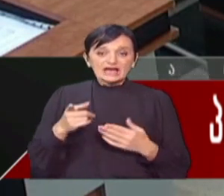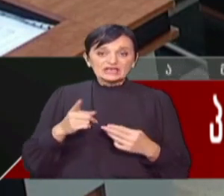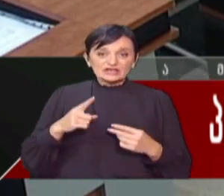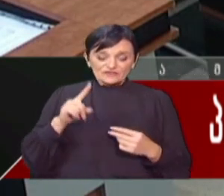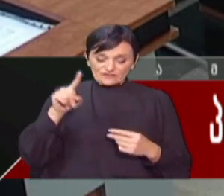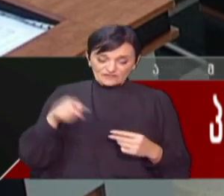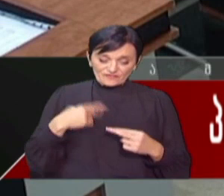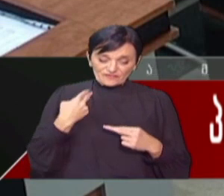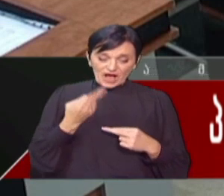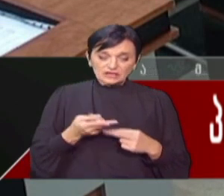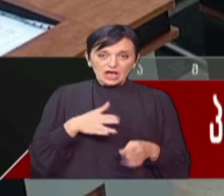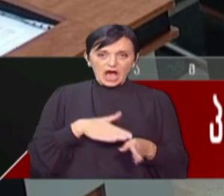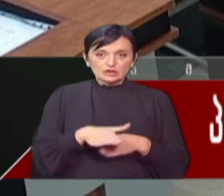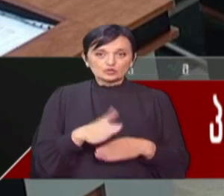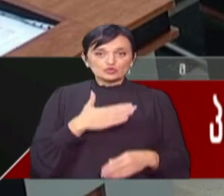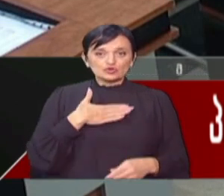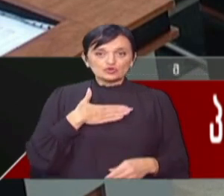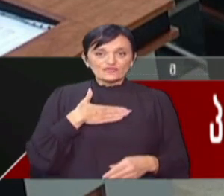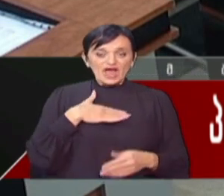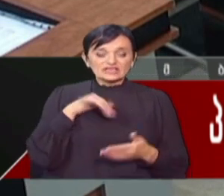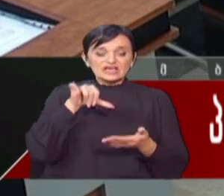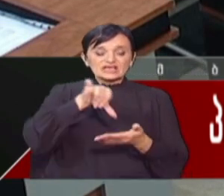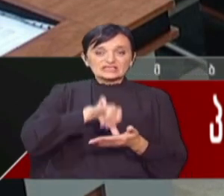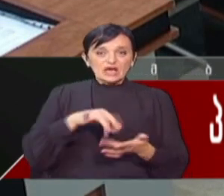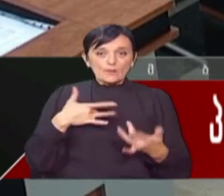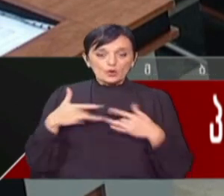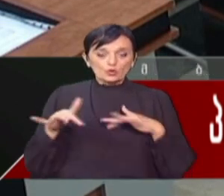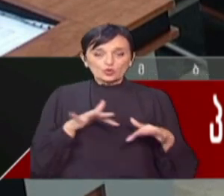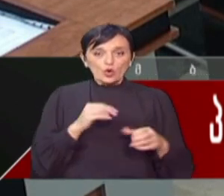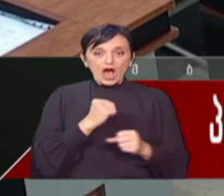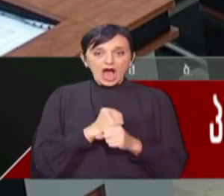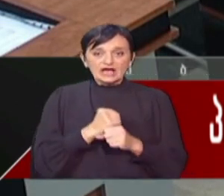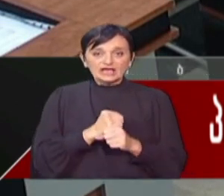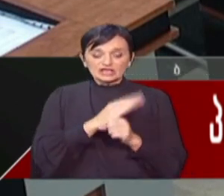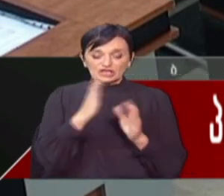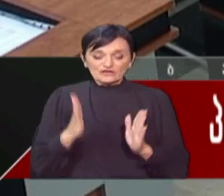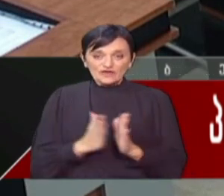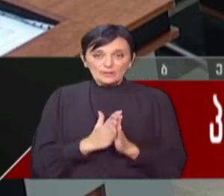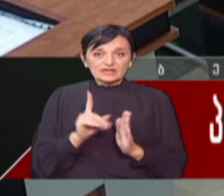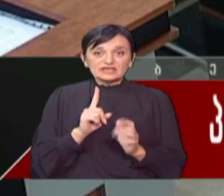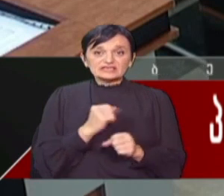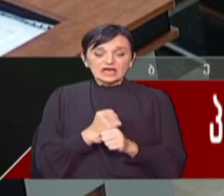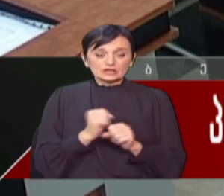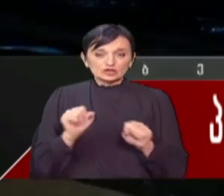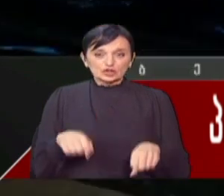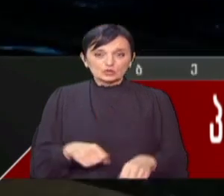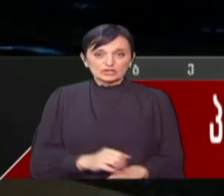ვალდებული, რომ ასრულებდეს ჩვენი წარმომადგენლის როლს და აკეთებდეს ყველაფერს, რისი გაკეთებაც შეუძლია.